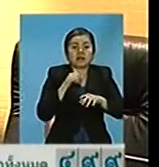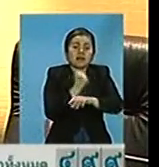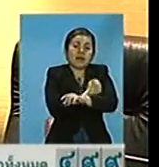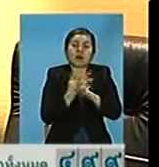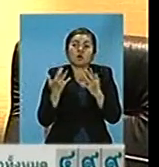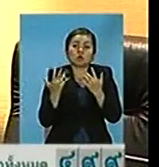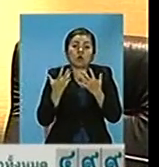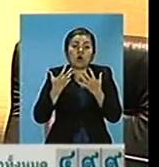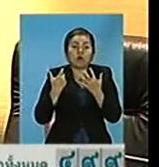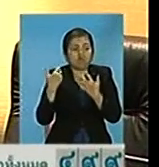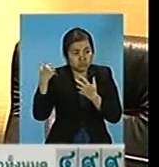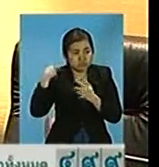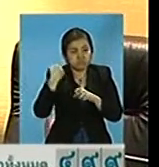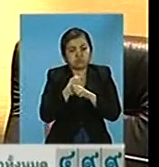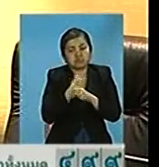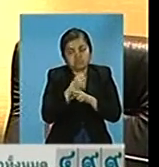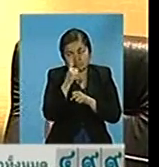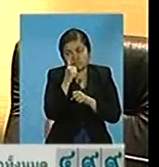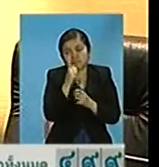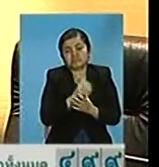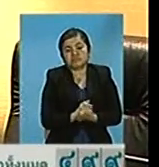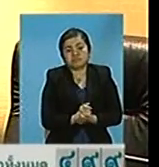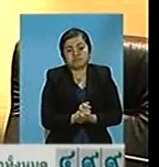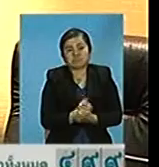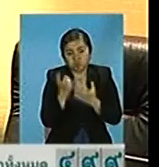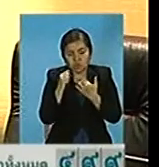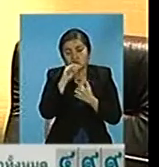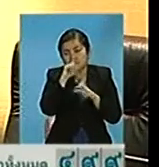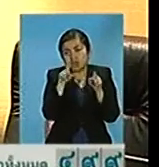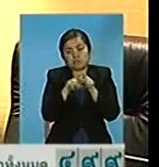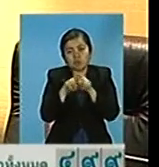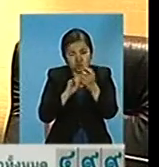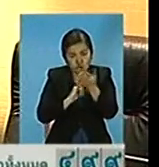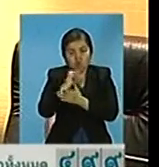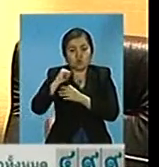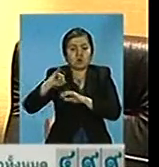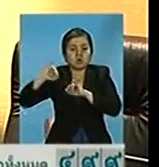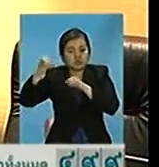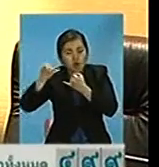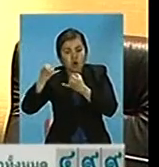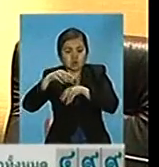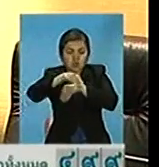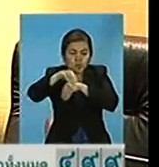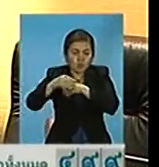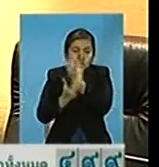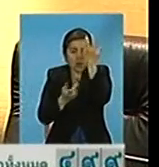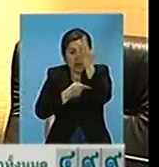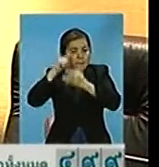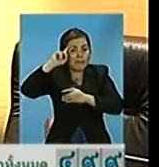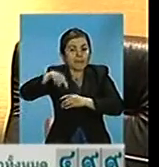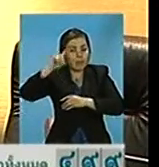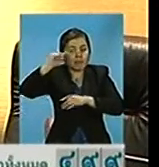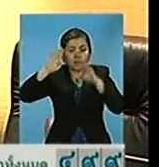ก็จริงอย่างท่านสมบูรณ์พูดท่านประธานครับว่าเจ้าของสวนไม่ว่าจะนั่งอยู่ที่นี่หรืออยู่ที่บ้านก็ตามครับปีกยางไม่เป็นสักลายหร